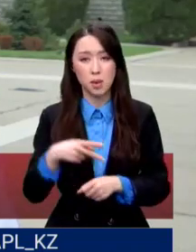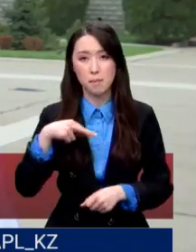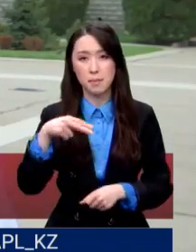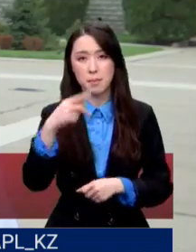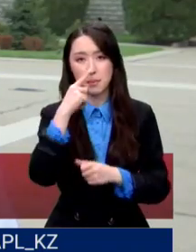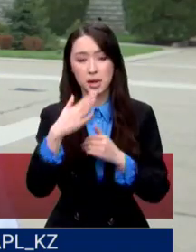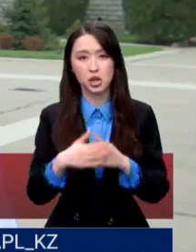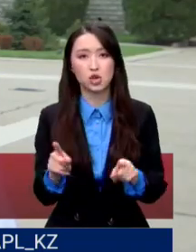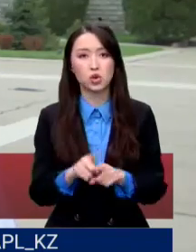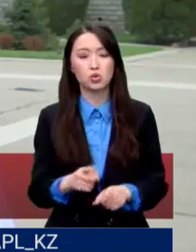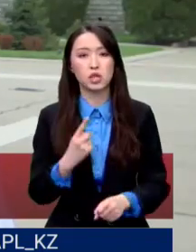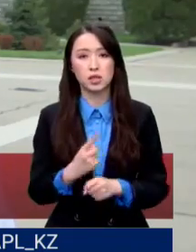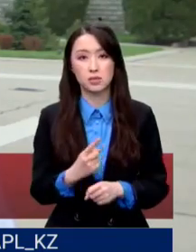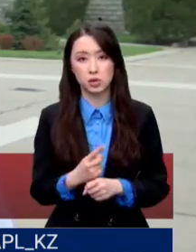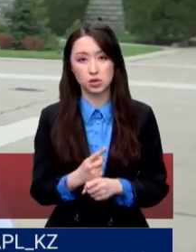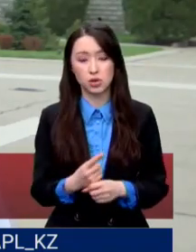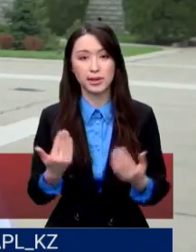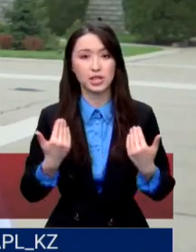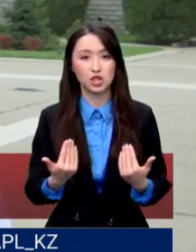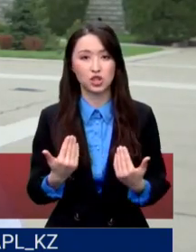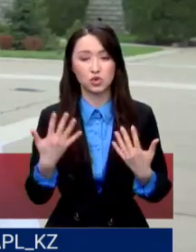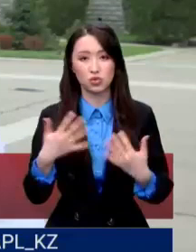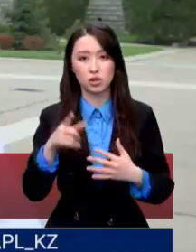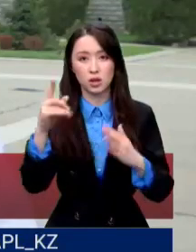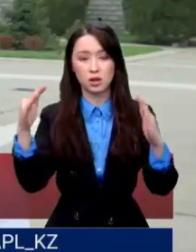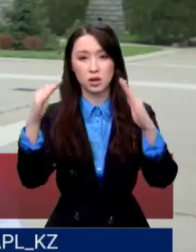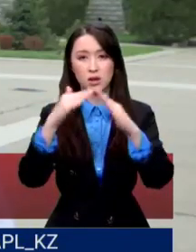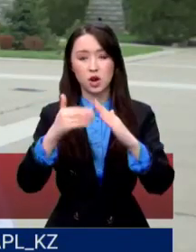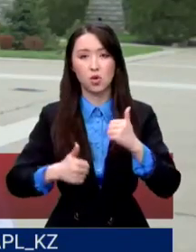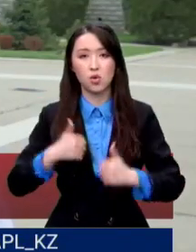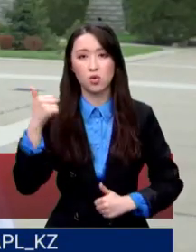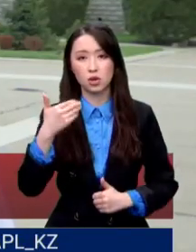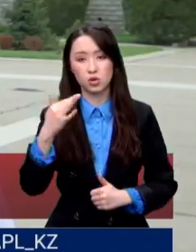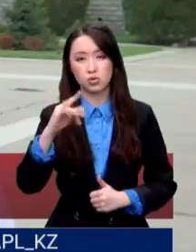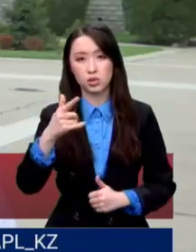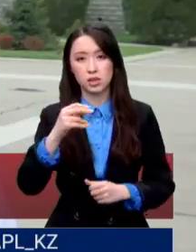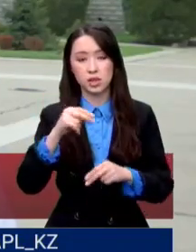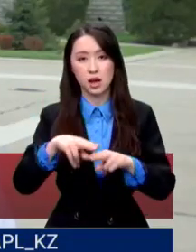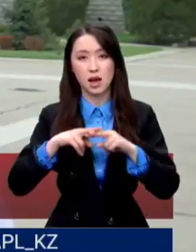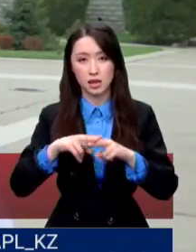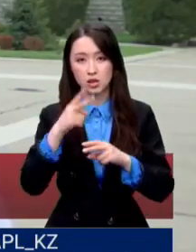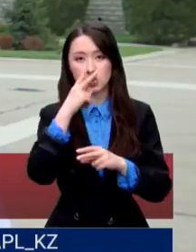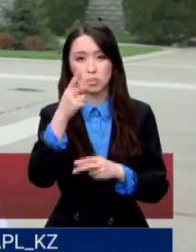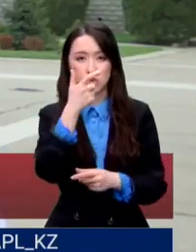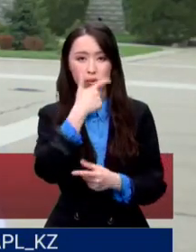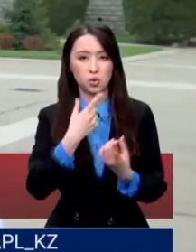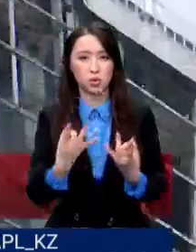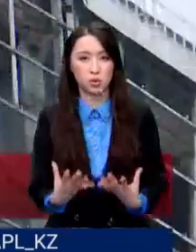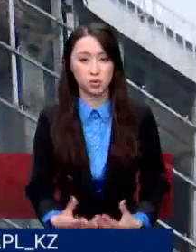подходить близко тоже было запрещено. Сейчас же архитектурная гордость южной столицы смотрится куда более